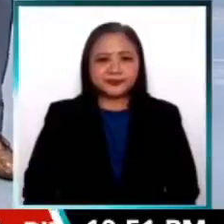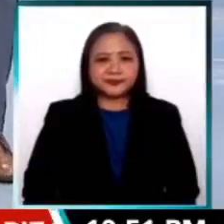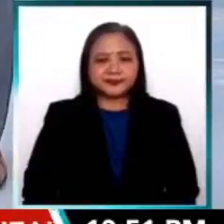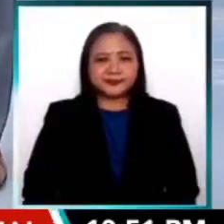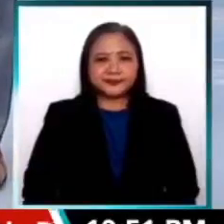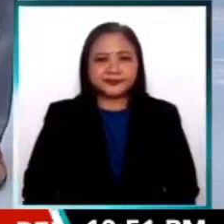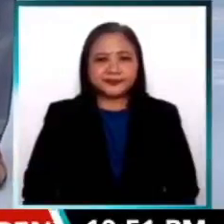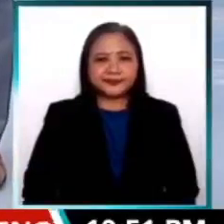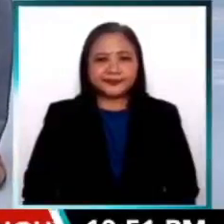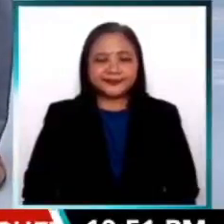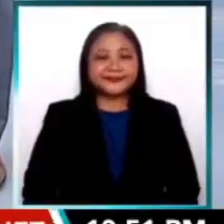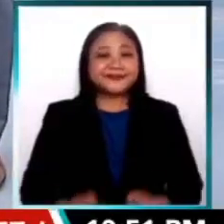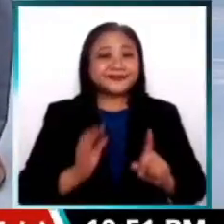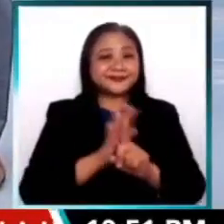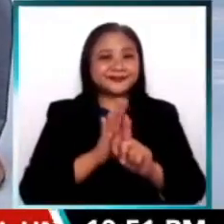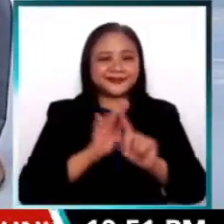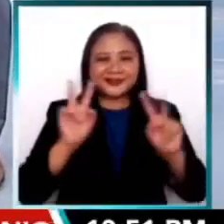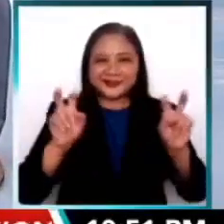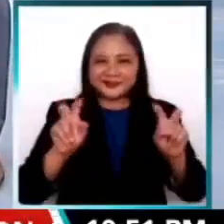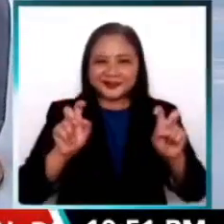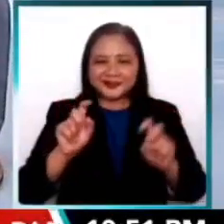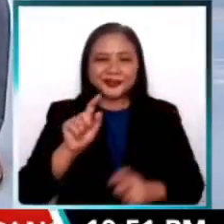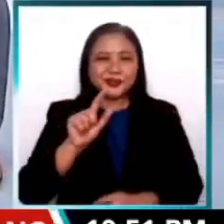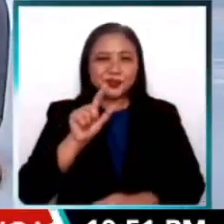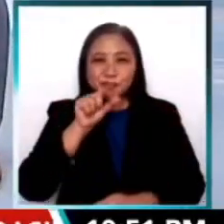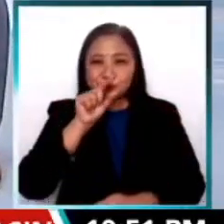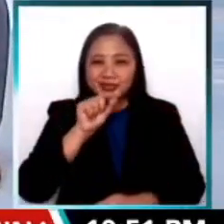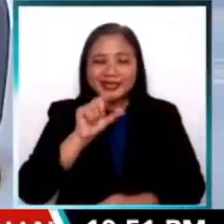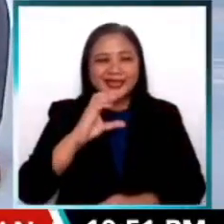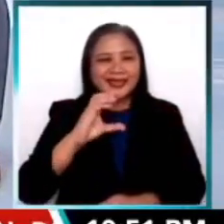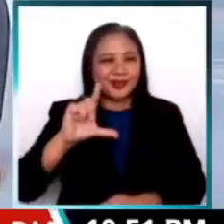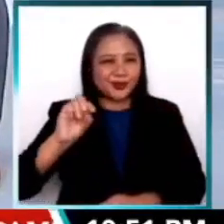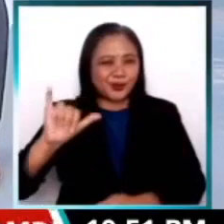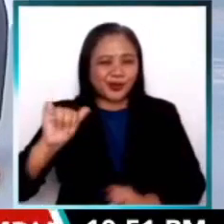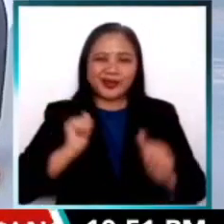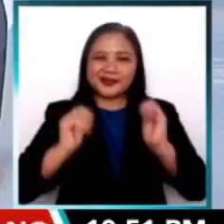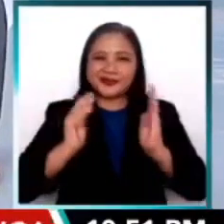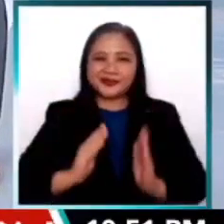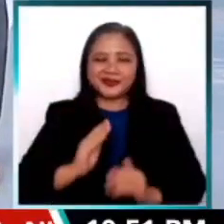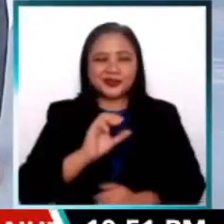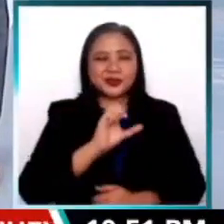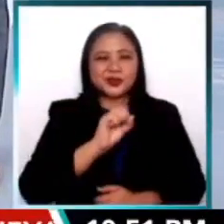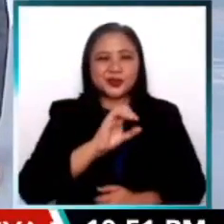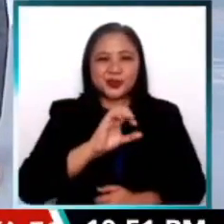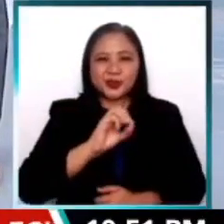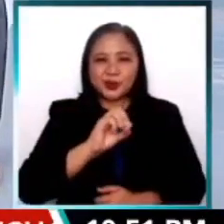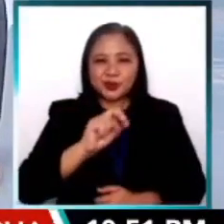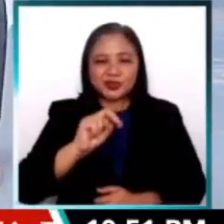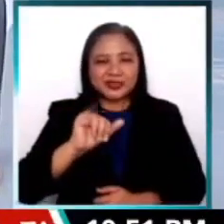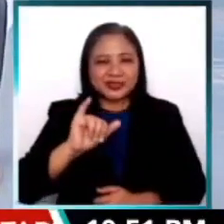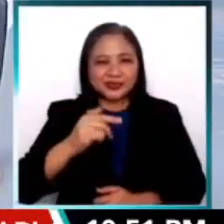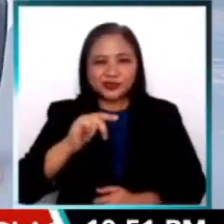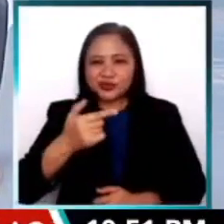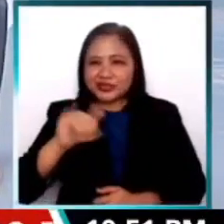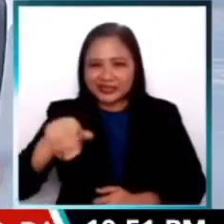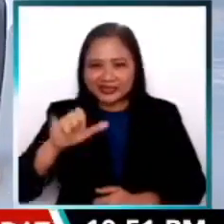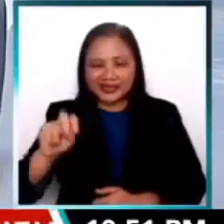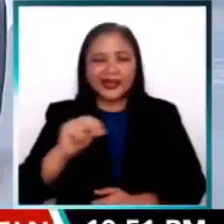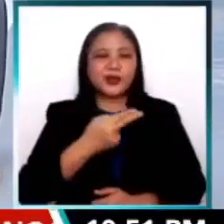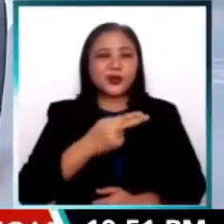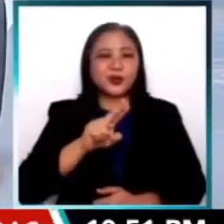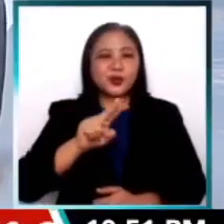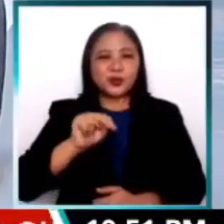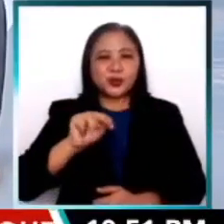Trending topic sa Twitter ang crash landing on new stars na sina Sonya Jean at Yoon Bin. Yan ay matapos